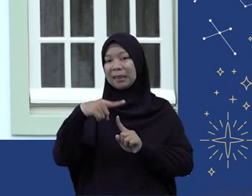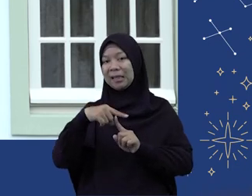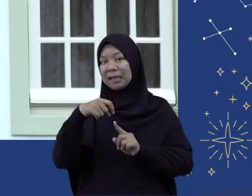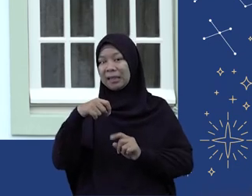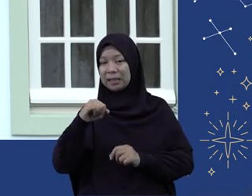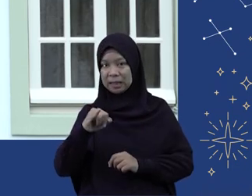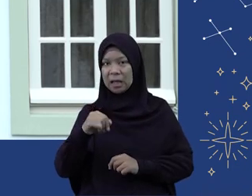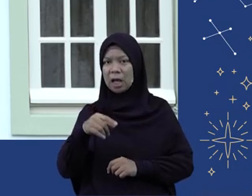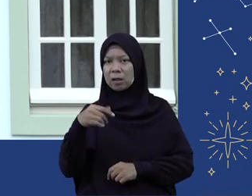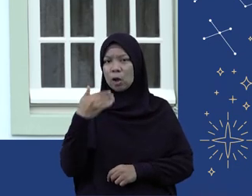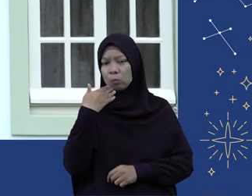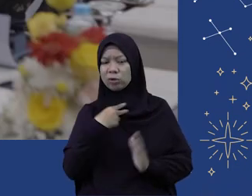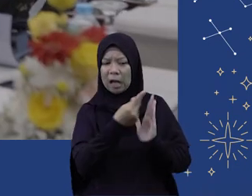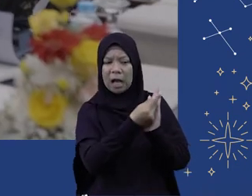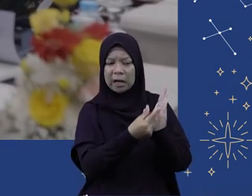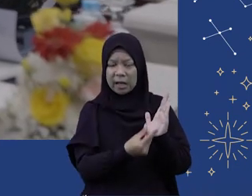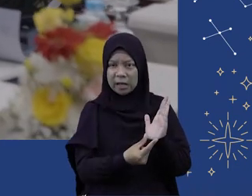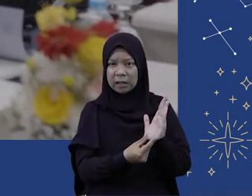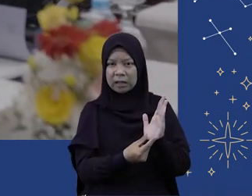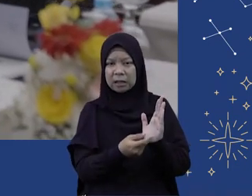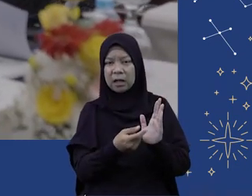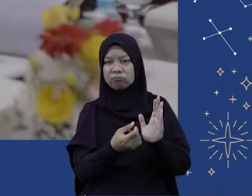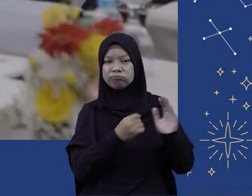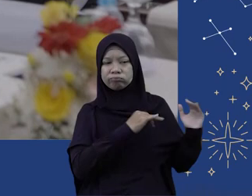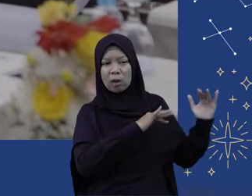anggaran yang besar untuk astronomi itu sulit